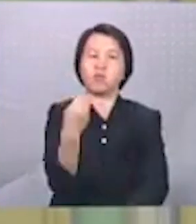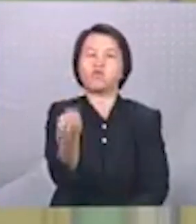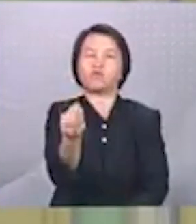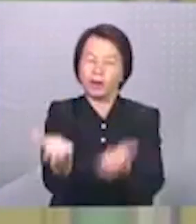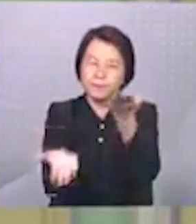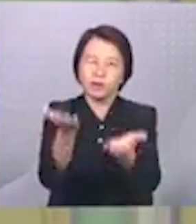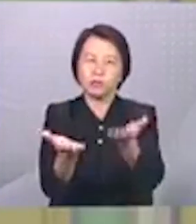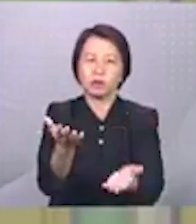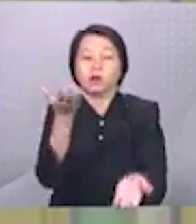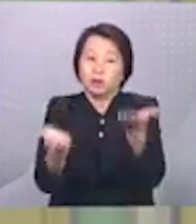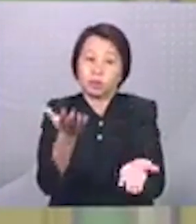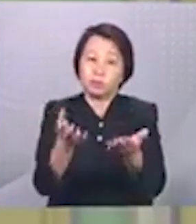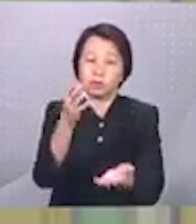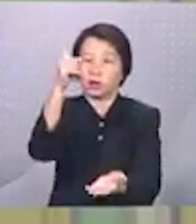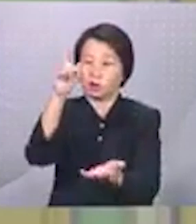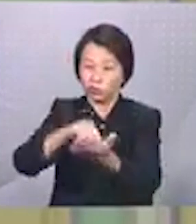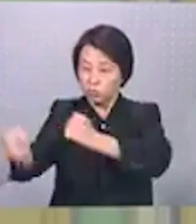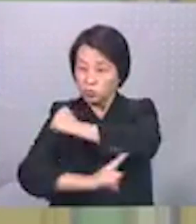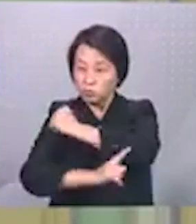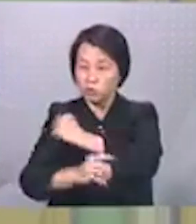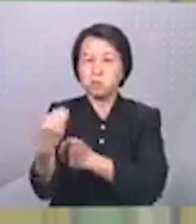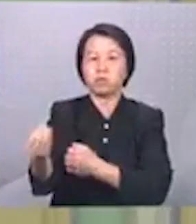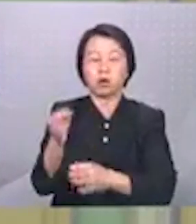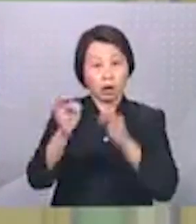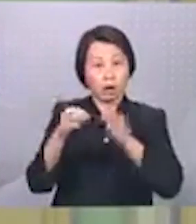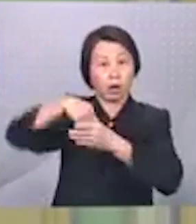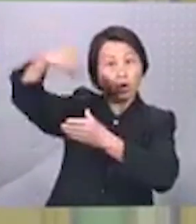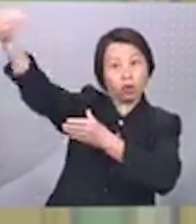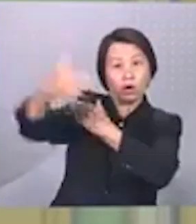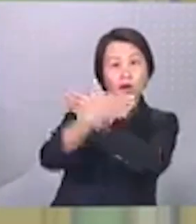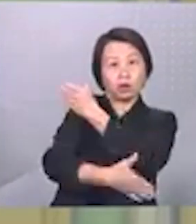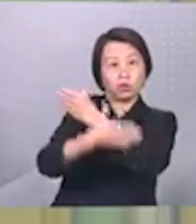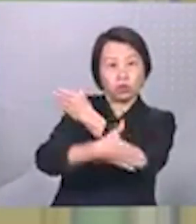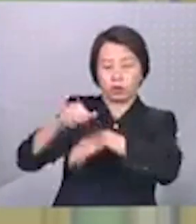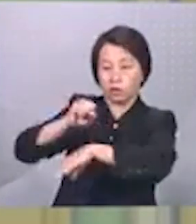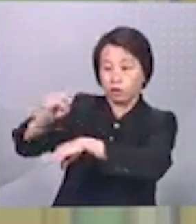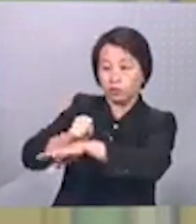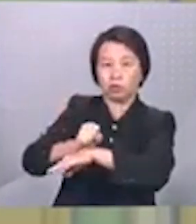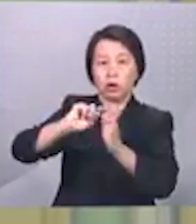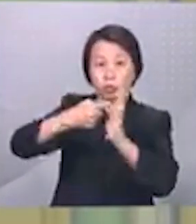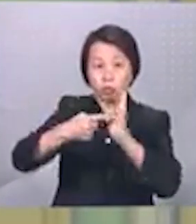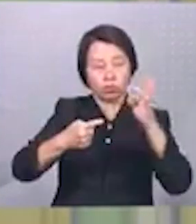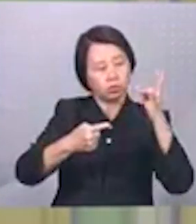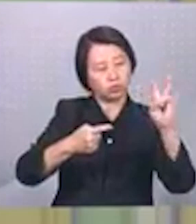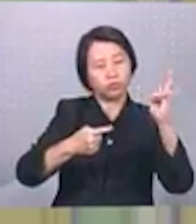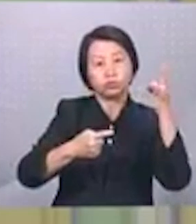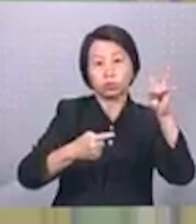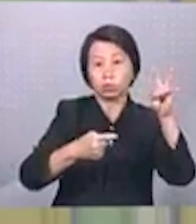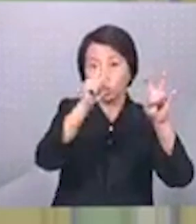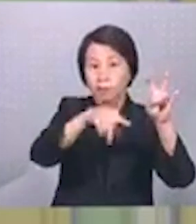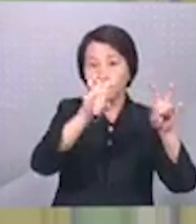rendah mungkin kalau kita lihat di luar negara di Singapura misalnya mulai 17flx malam